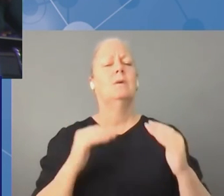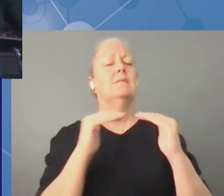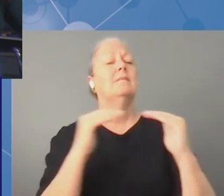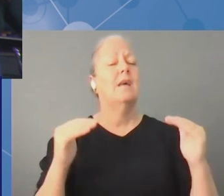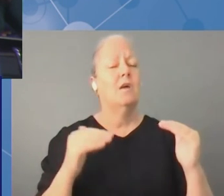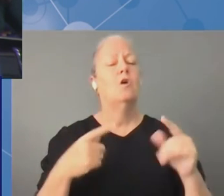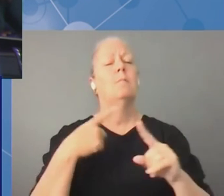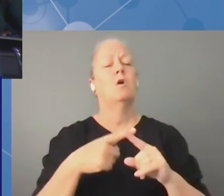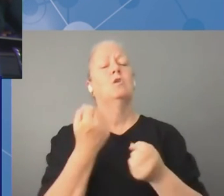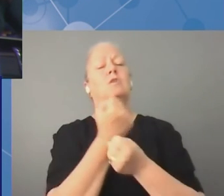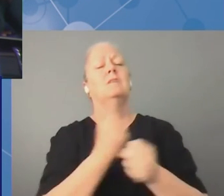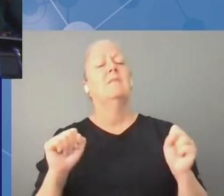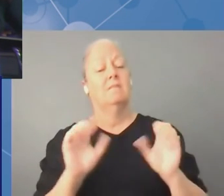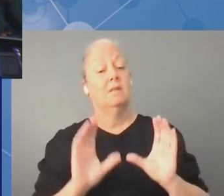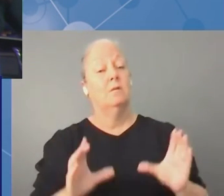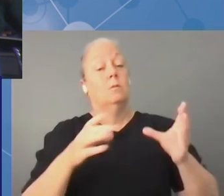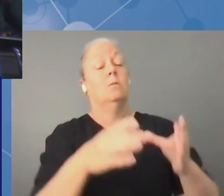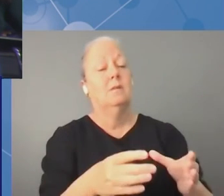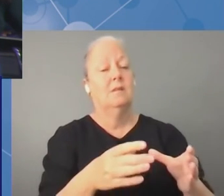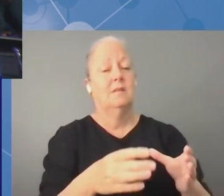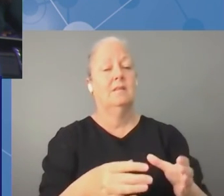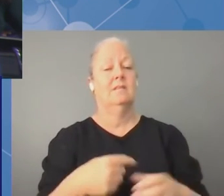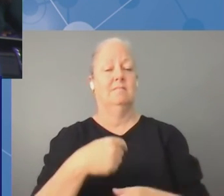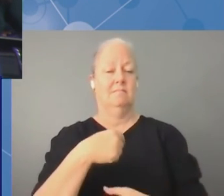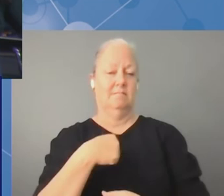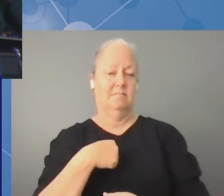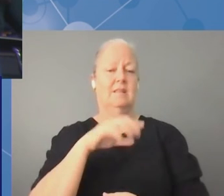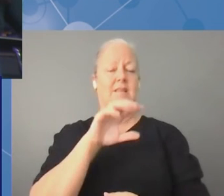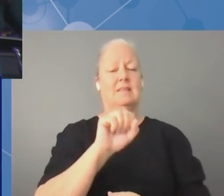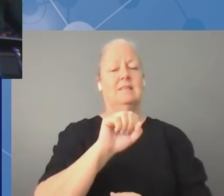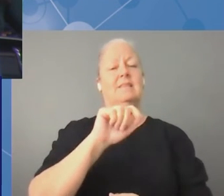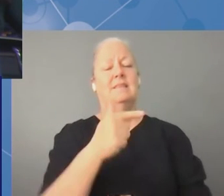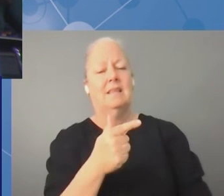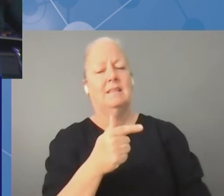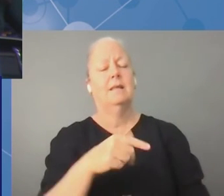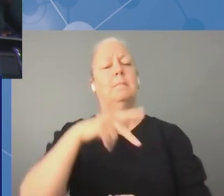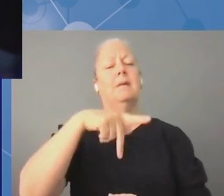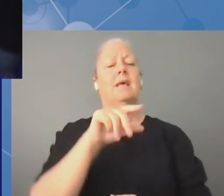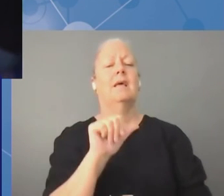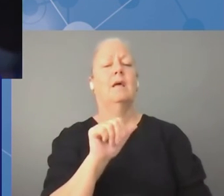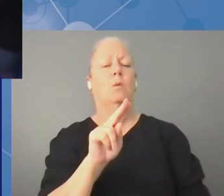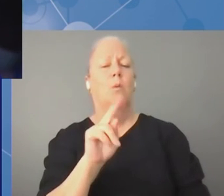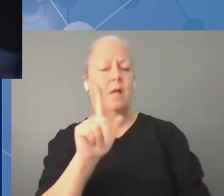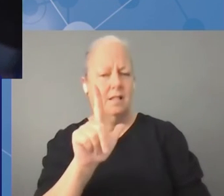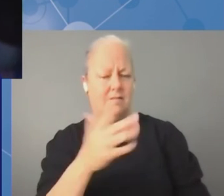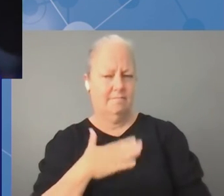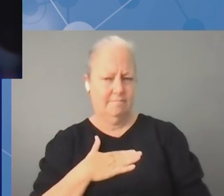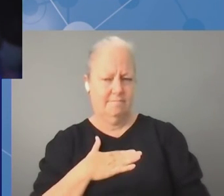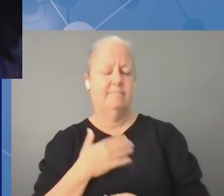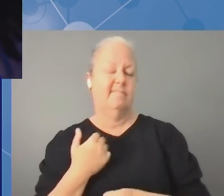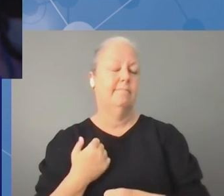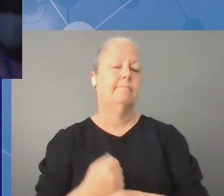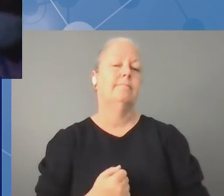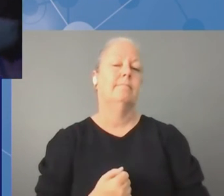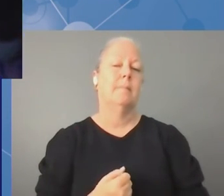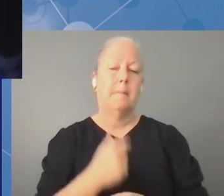Вольтенатис. Я представляю коалицию по стандартам безопасности в интернете.